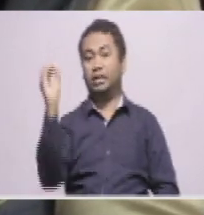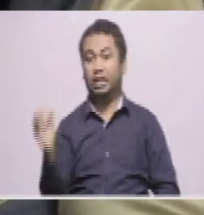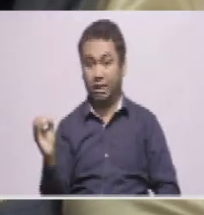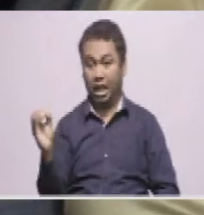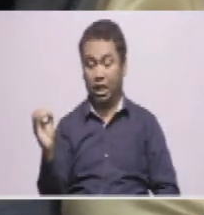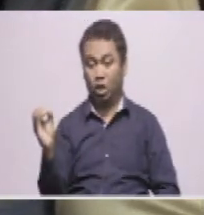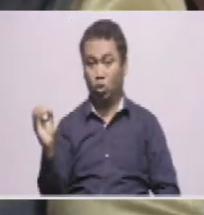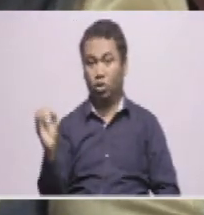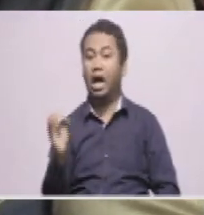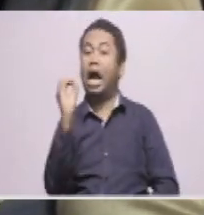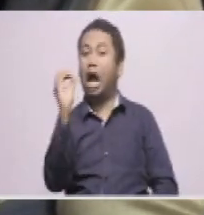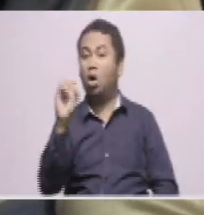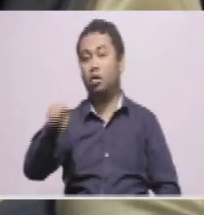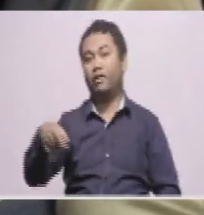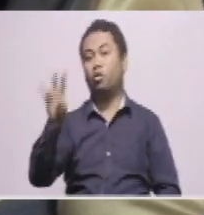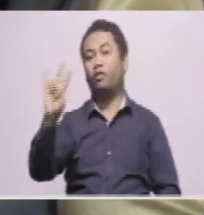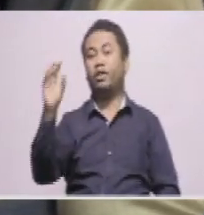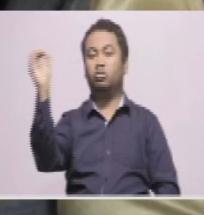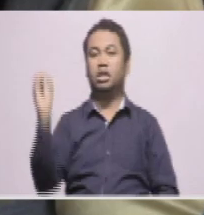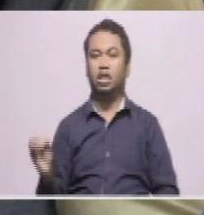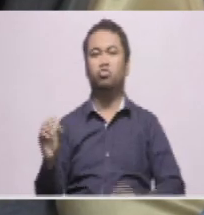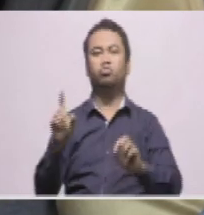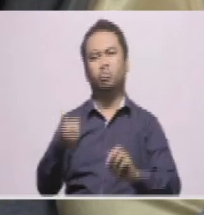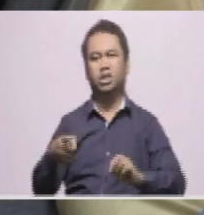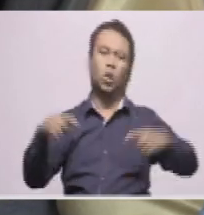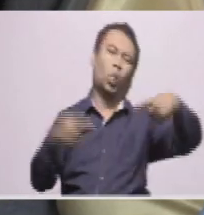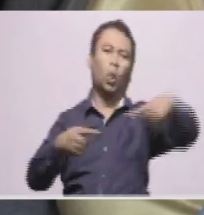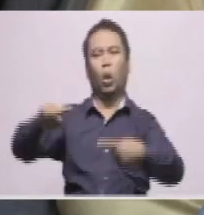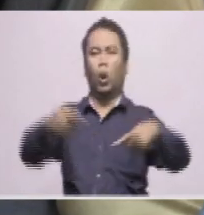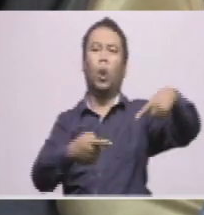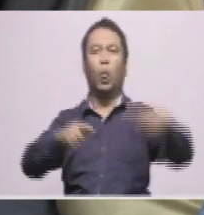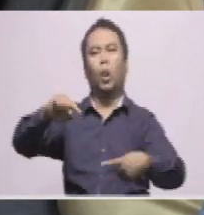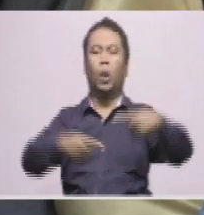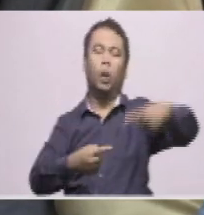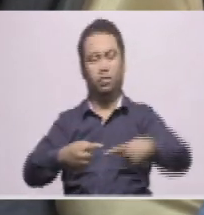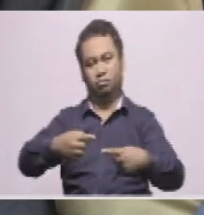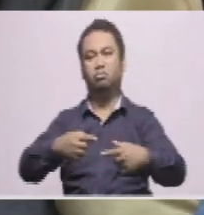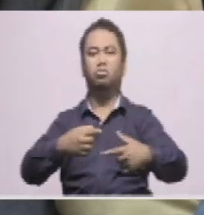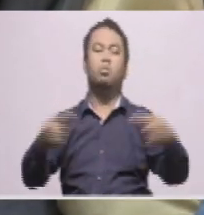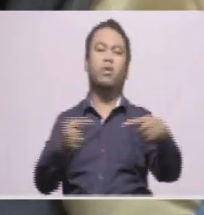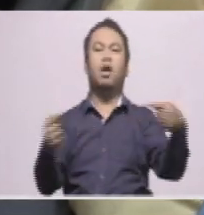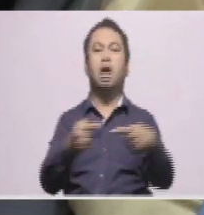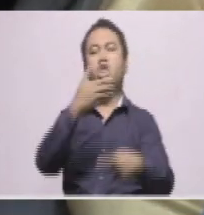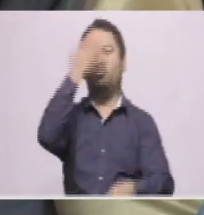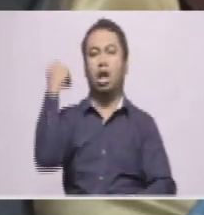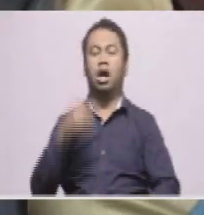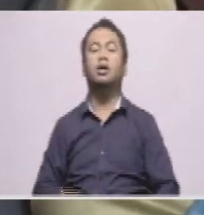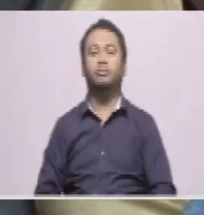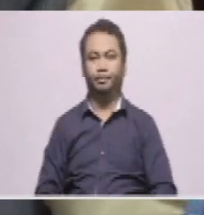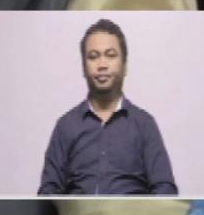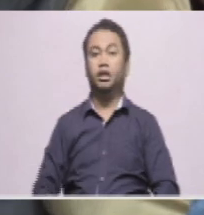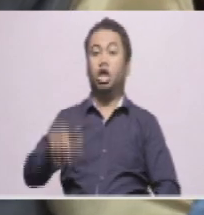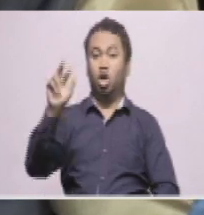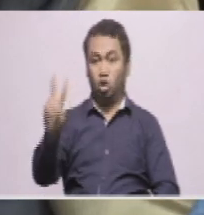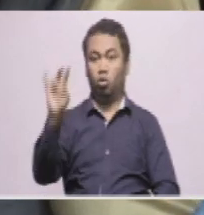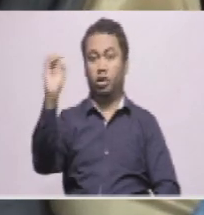izany a ny fisian'ny savorovoro ny nahatonga an'ilay fahatarahan'ny fisokafan'ny birao mpifidianana. 200%